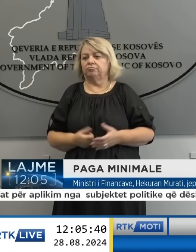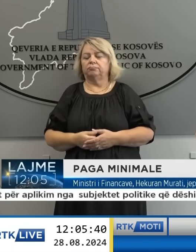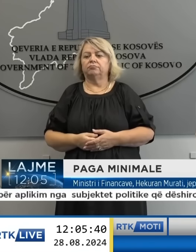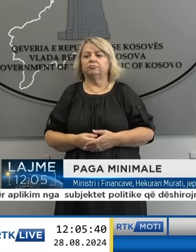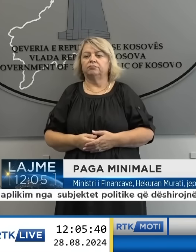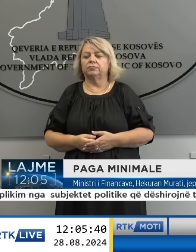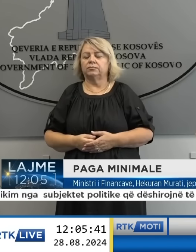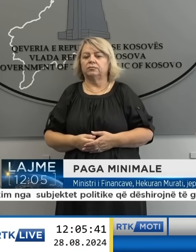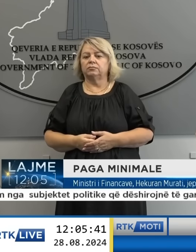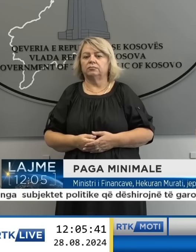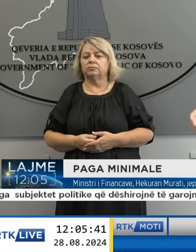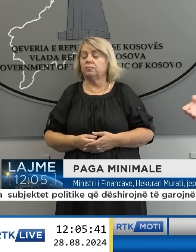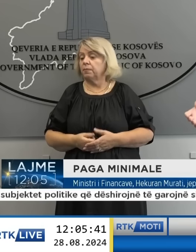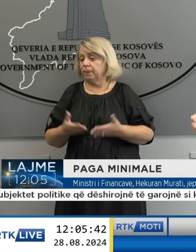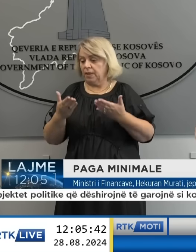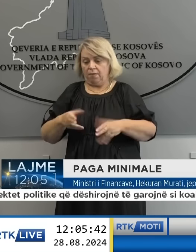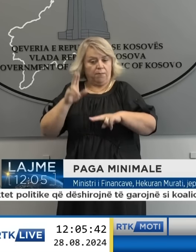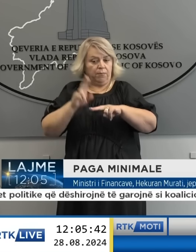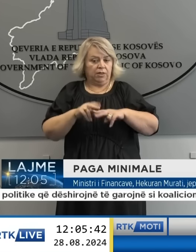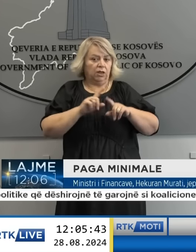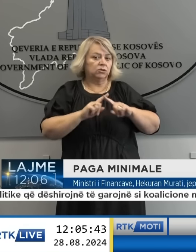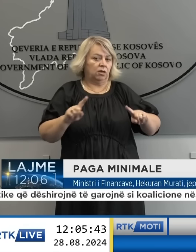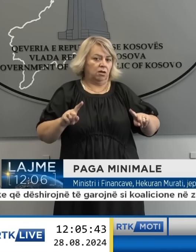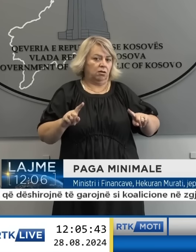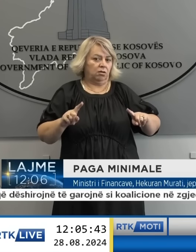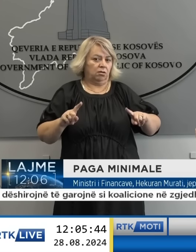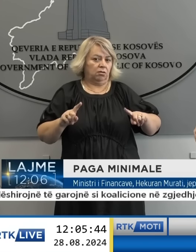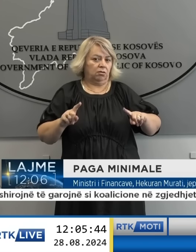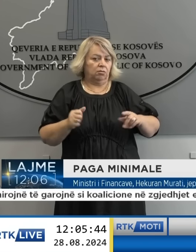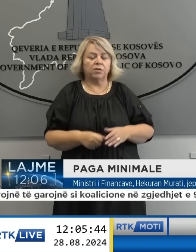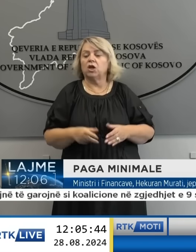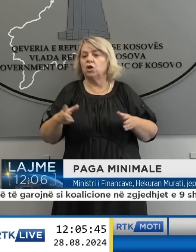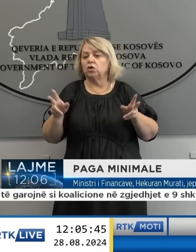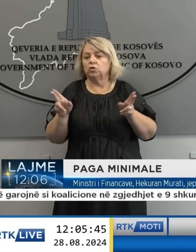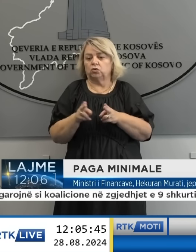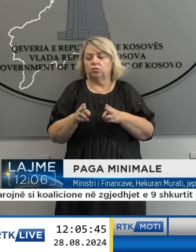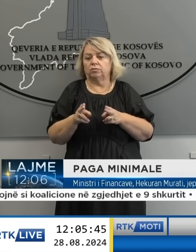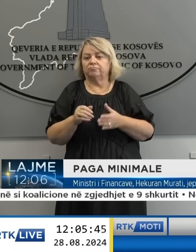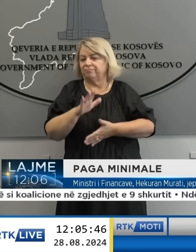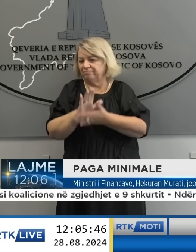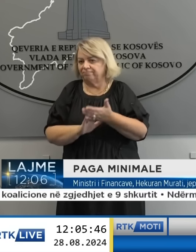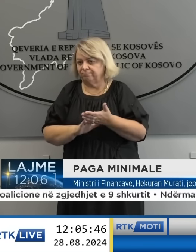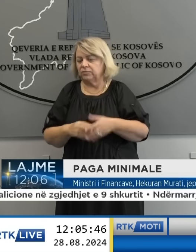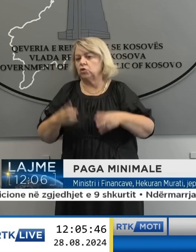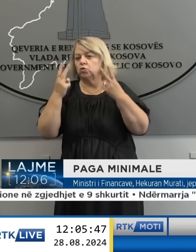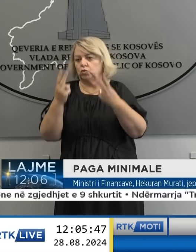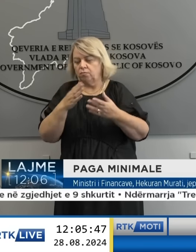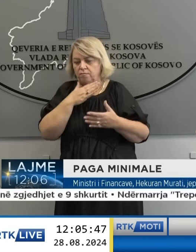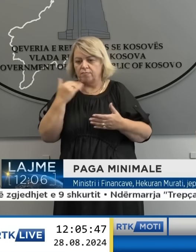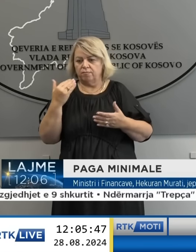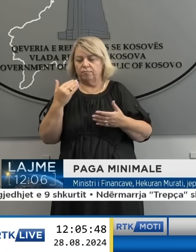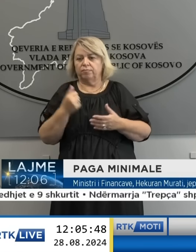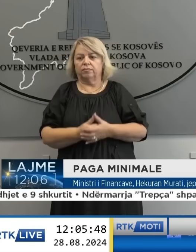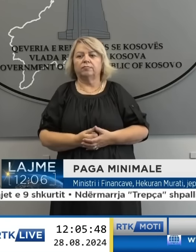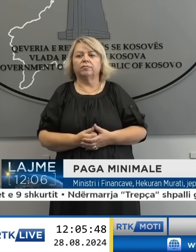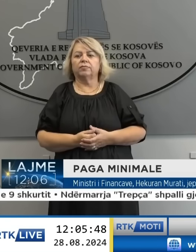e mirëqenjes. Në kuadër të vendimeve tjera, gjithashtu kishim edhe të shqyrtimin e dy nismave, që kjo është tepër e rëndësishme saj përket